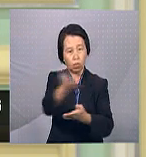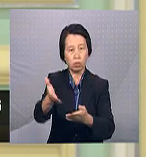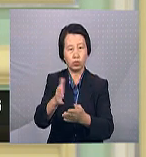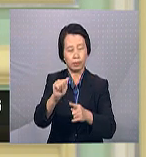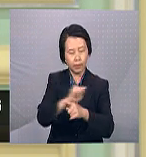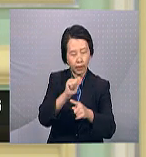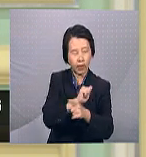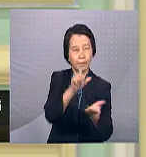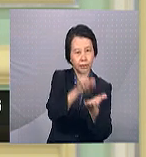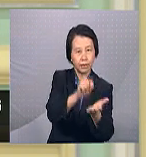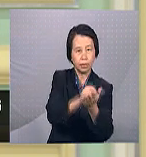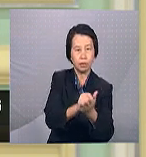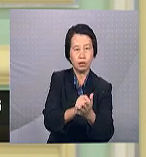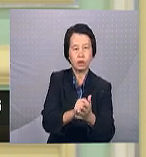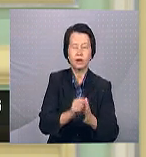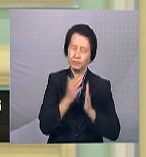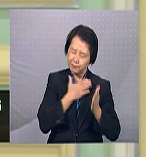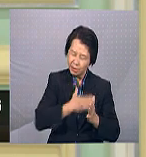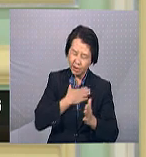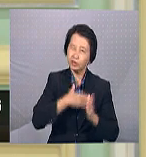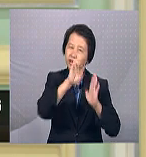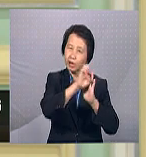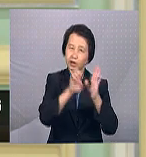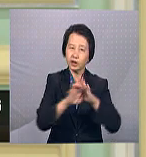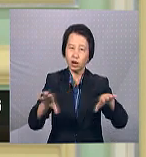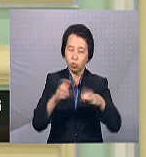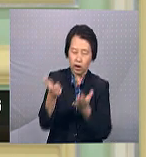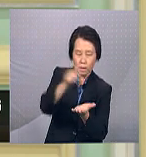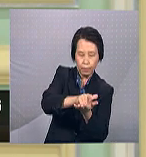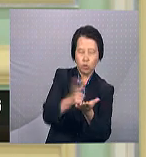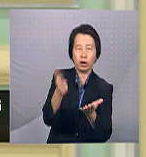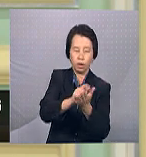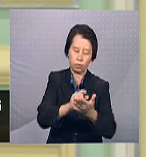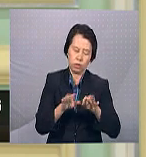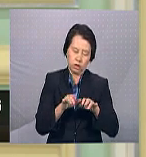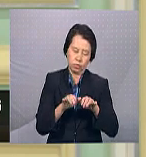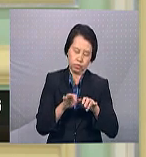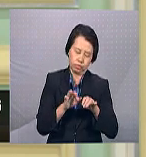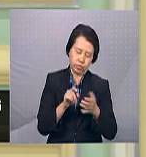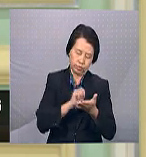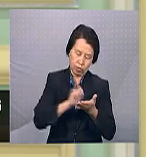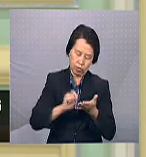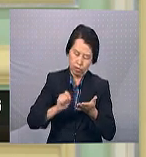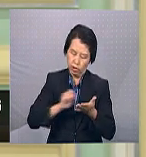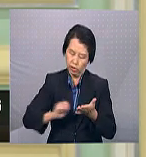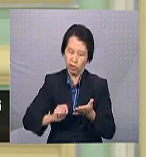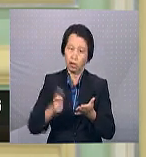media supaya beretika di dalam membuat laporan, setiap laporan yang dikeluarkan.